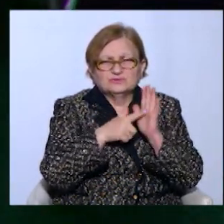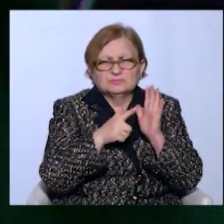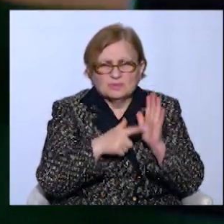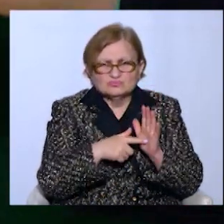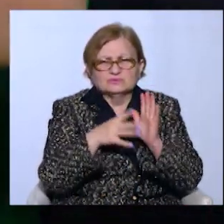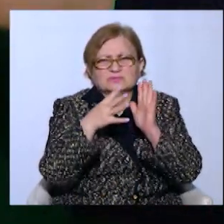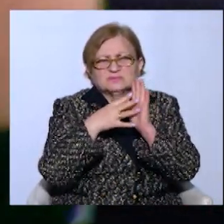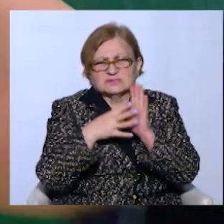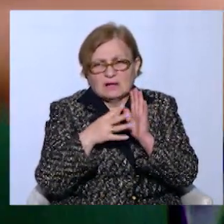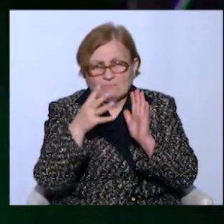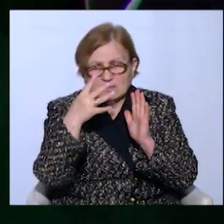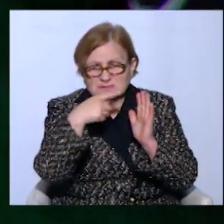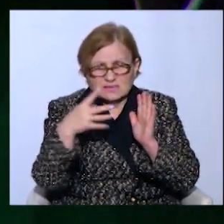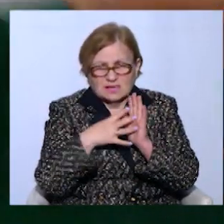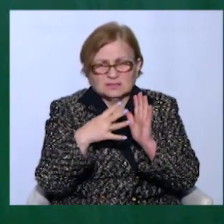9/9 და ასე შემდეგ.